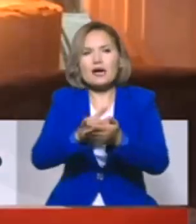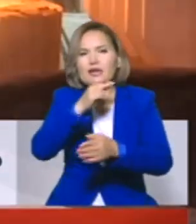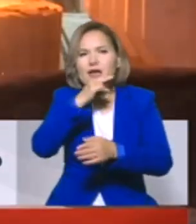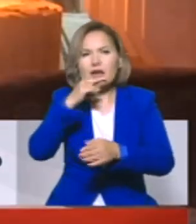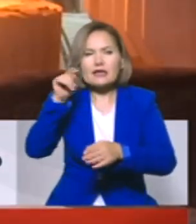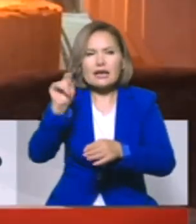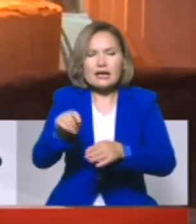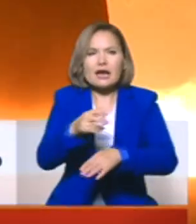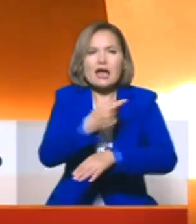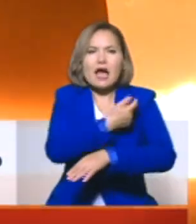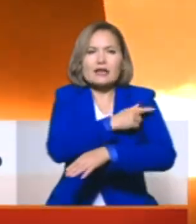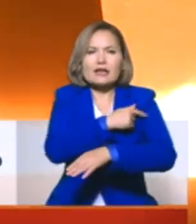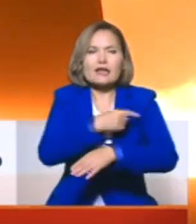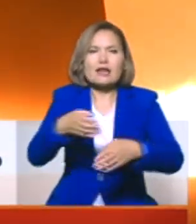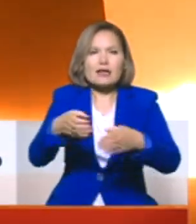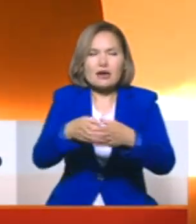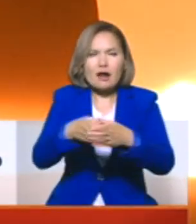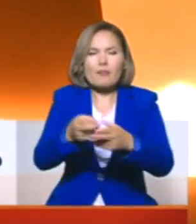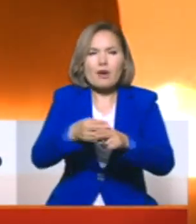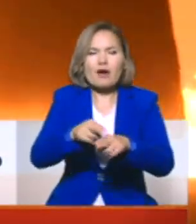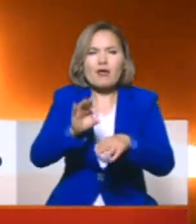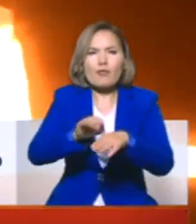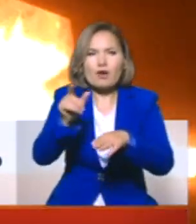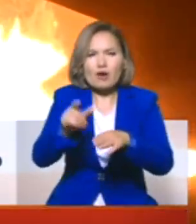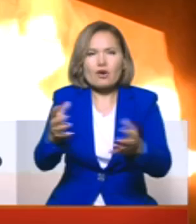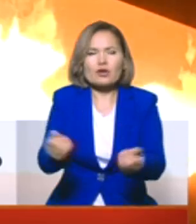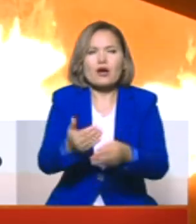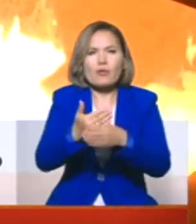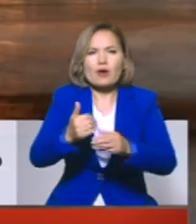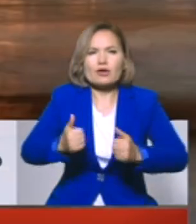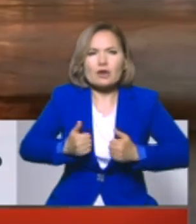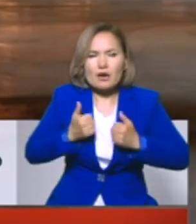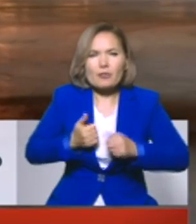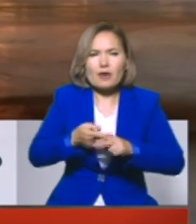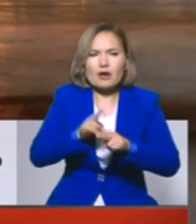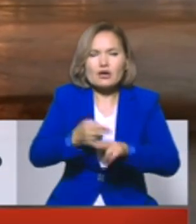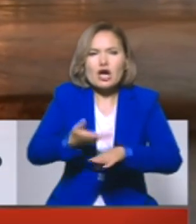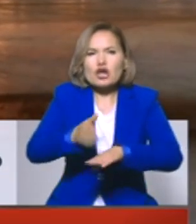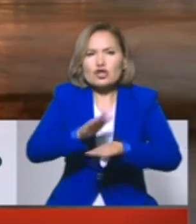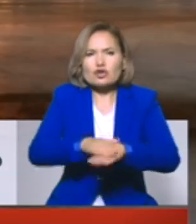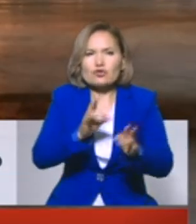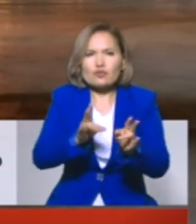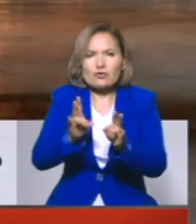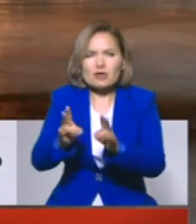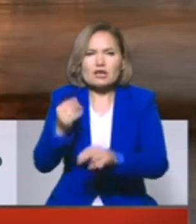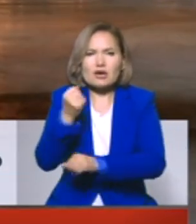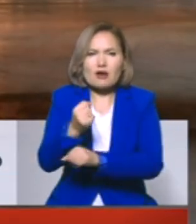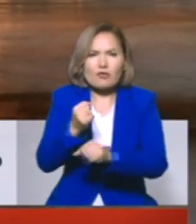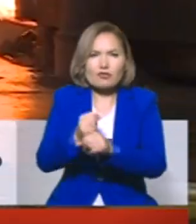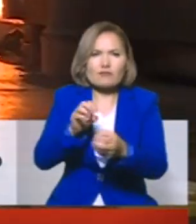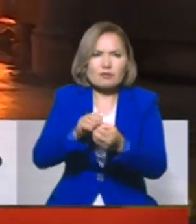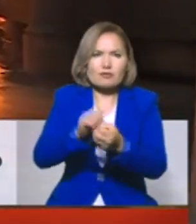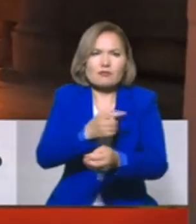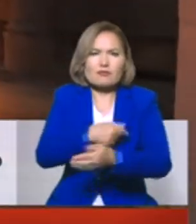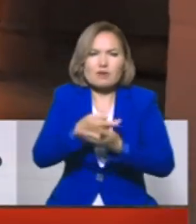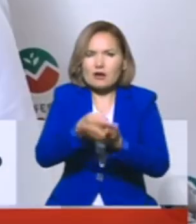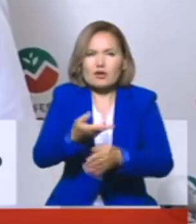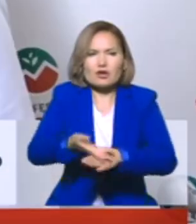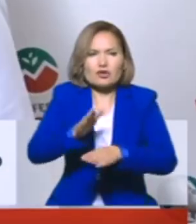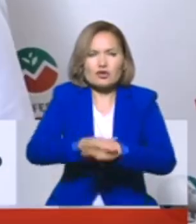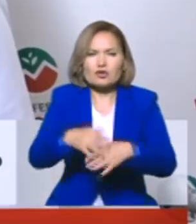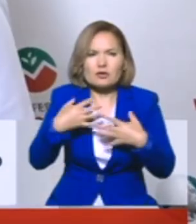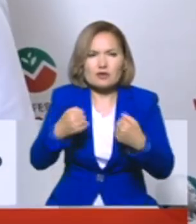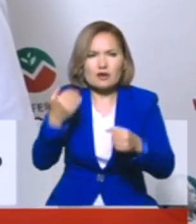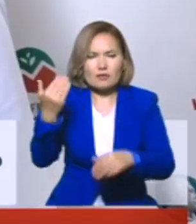келген дәрігерлер науқастардың өмірі үшін күресуде. Бірақ жағдайлары әлі де тым ауыр. Жалпы